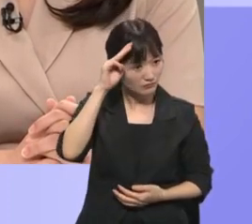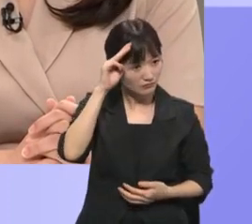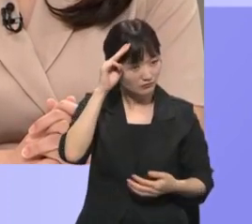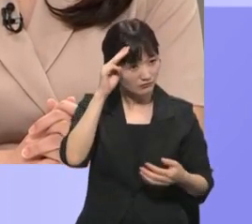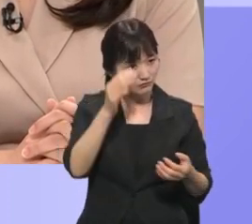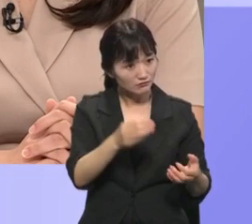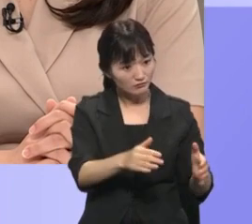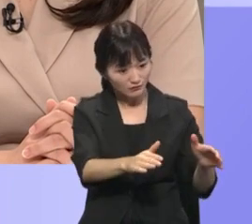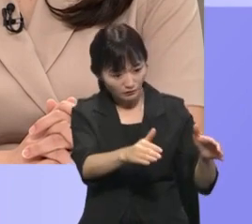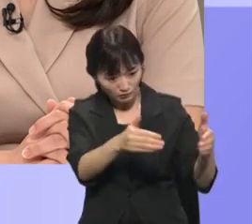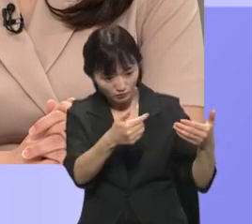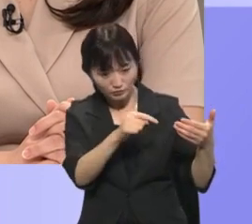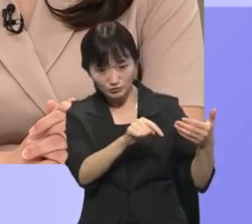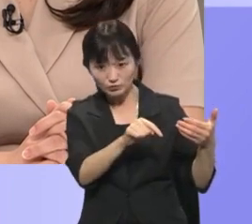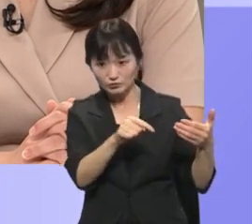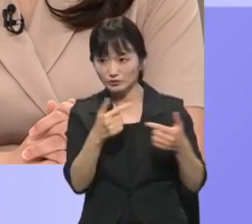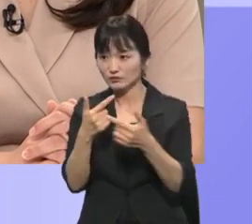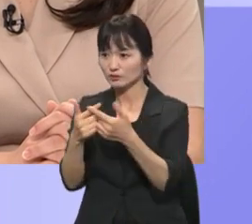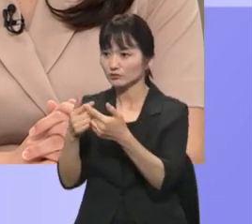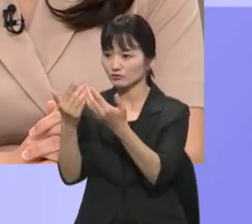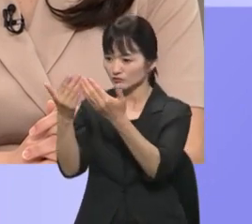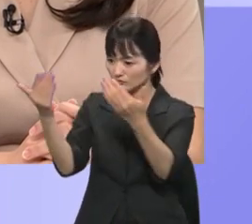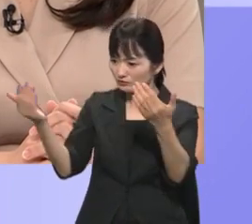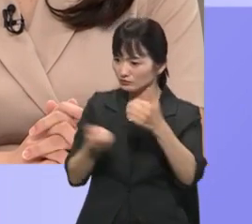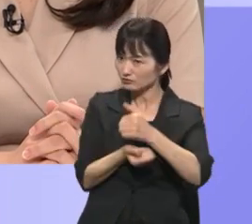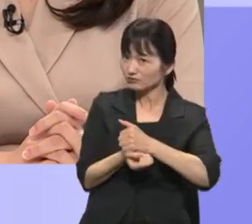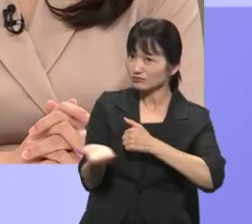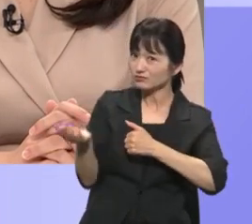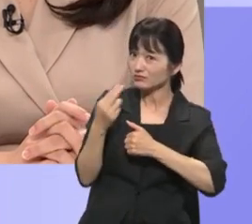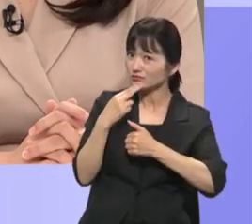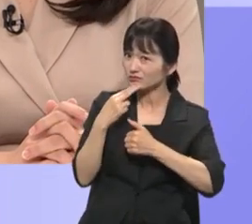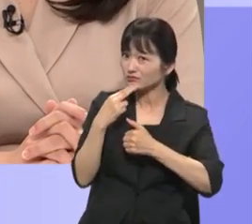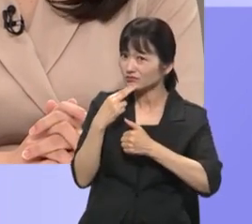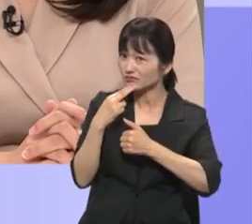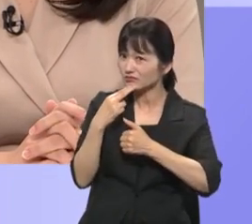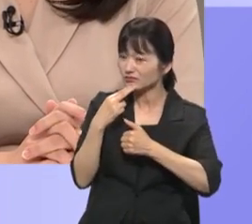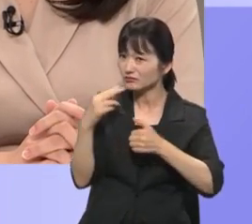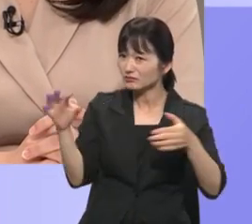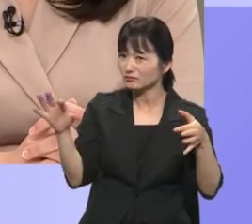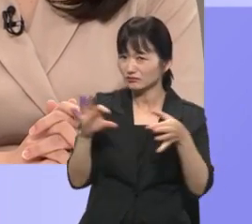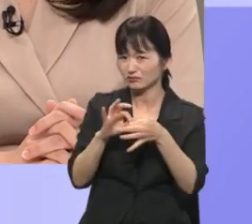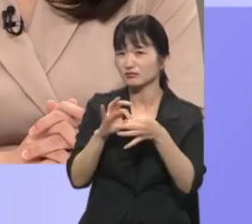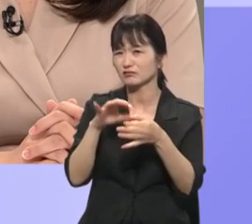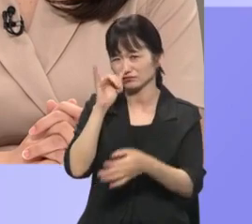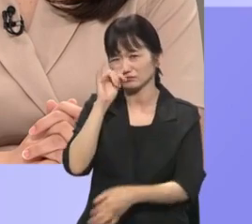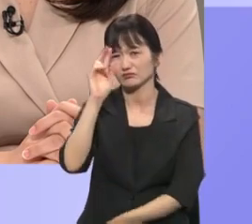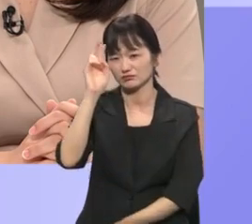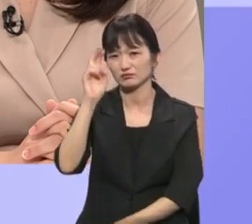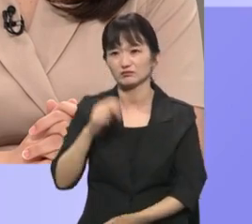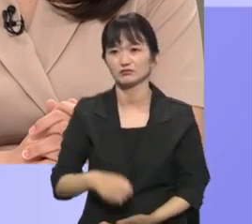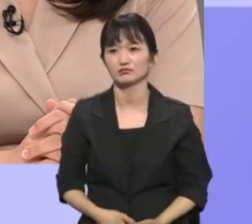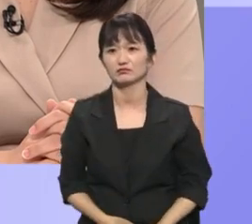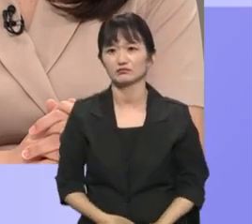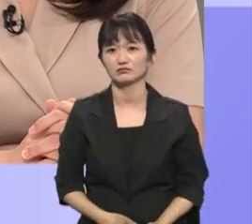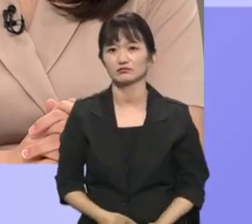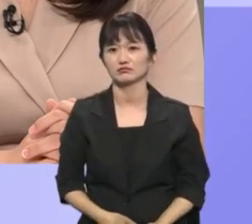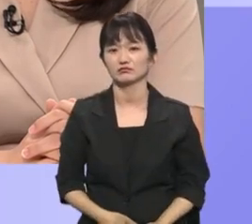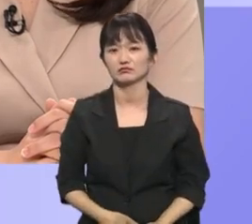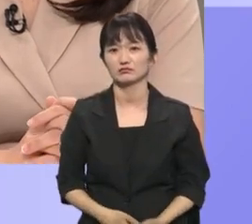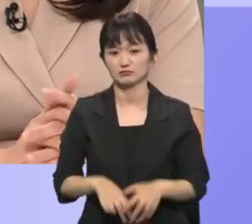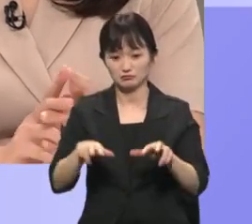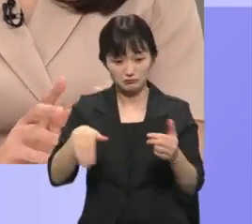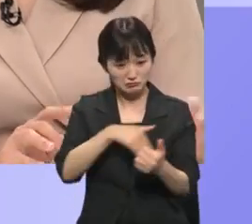받지 않을까요 지금 이런 상황이 적어도 지금까지는 좋지 않은 영향을 미쳤을 것 같긴 합니다 왜냐면